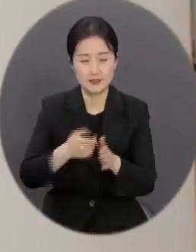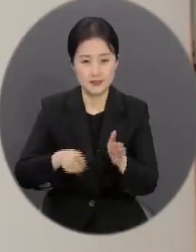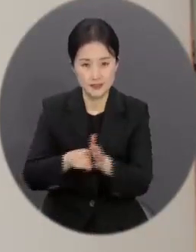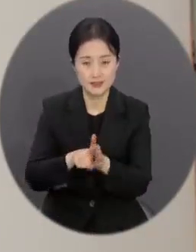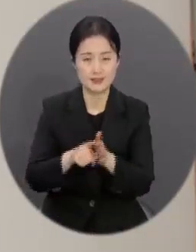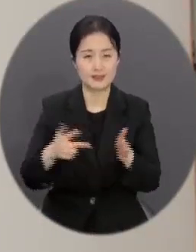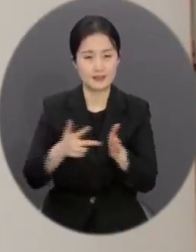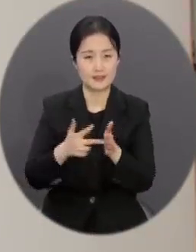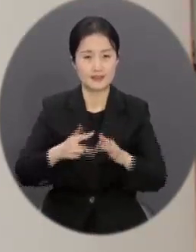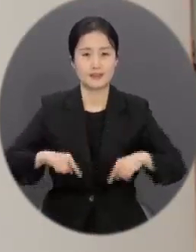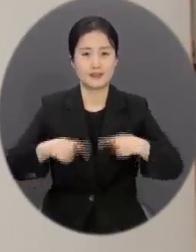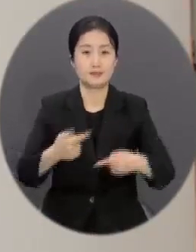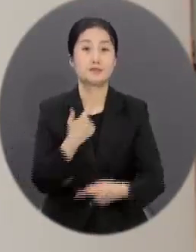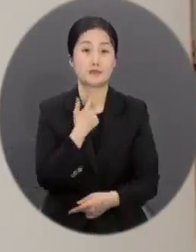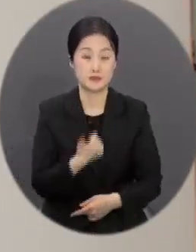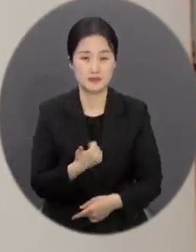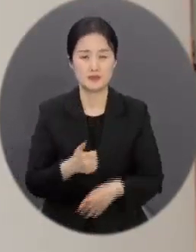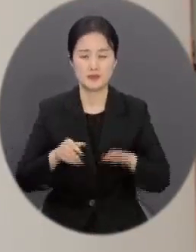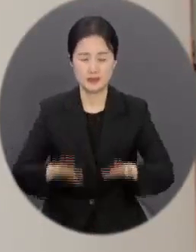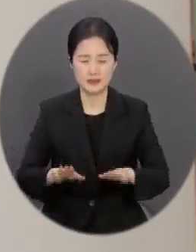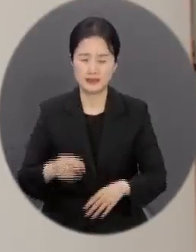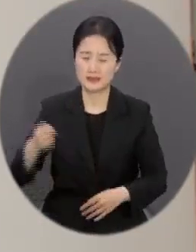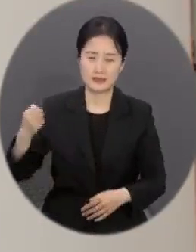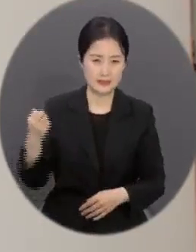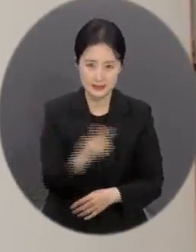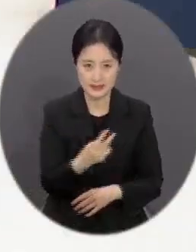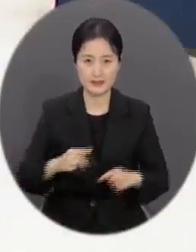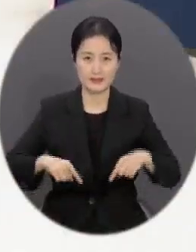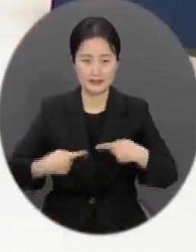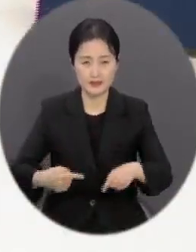이번에 다시 한번 갈등 해소의 주체자로 나섰습니다.